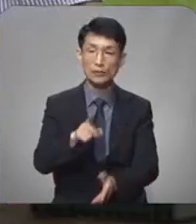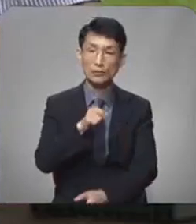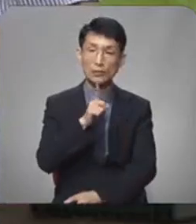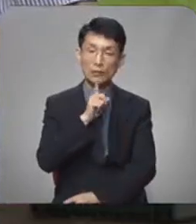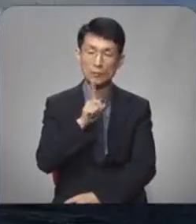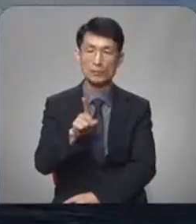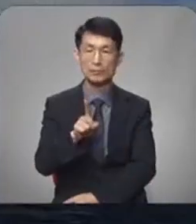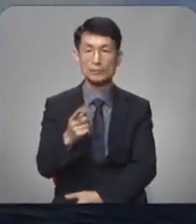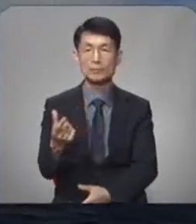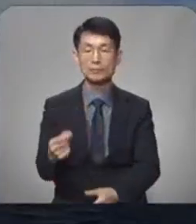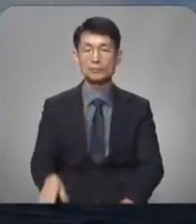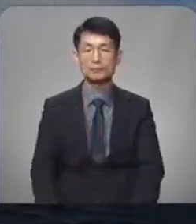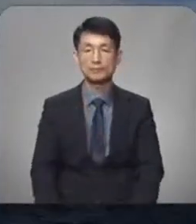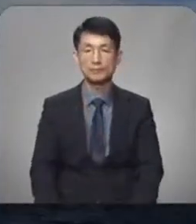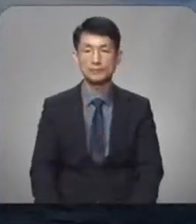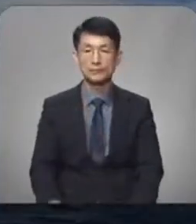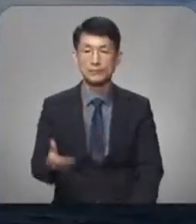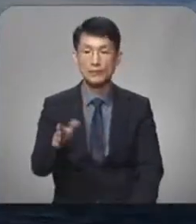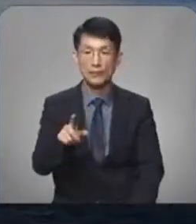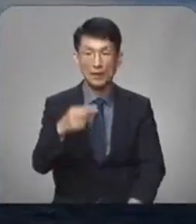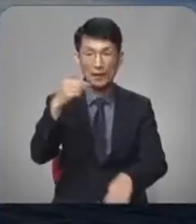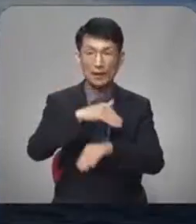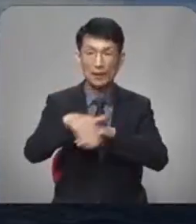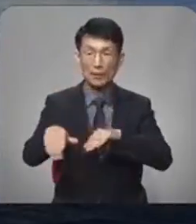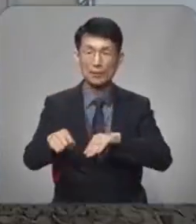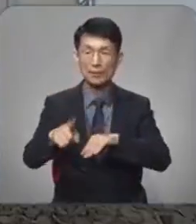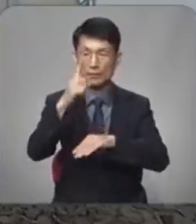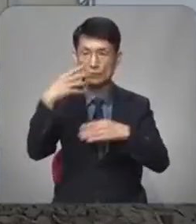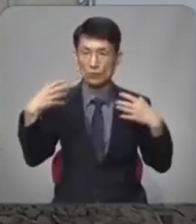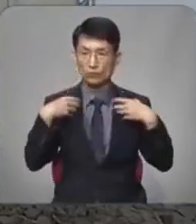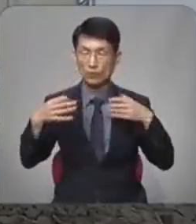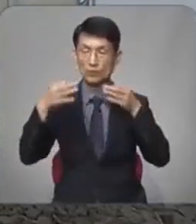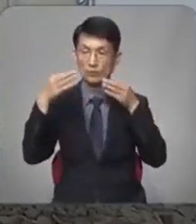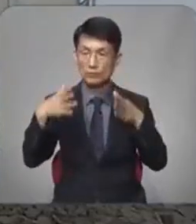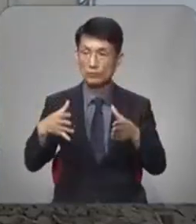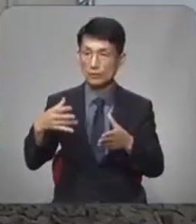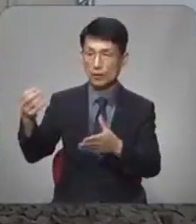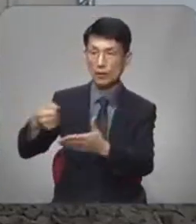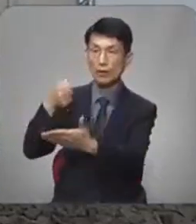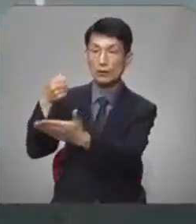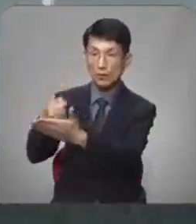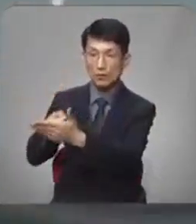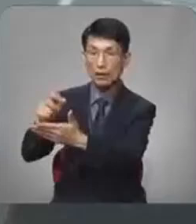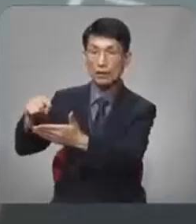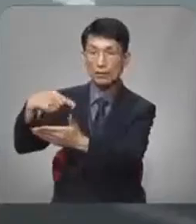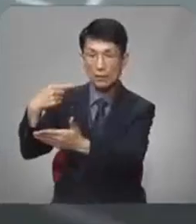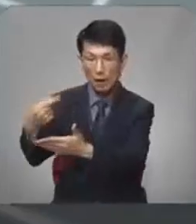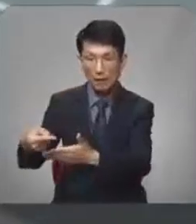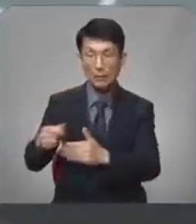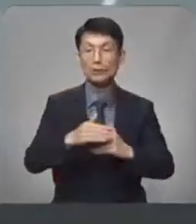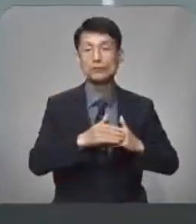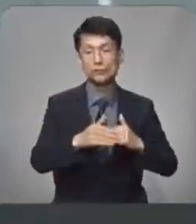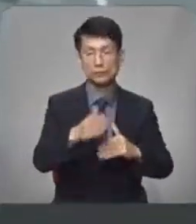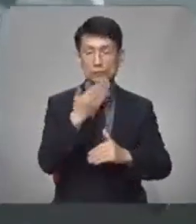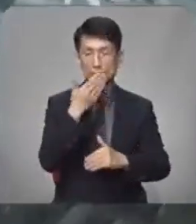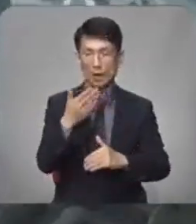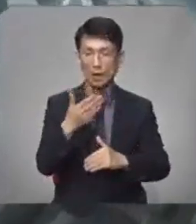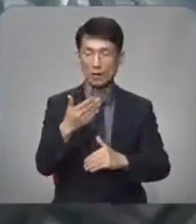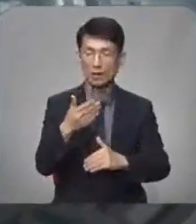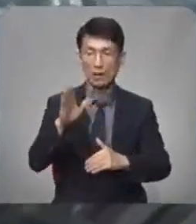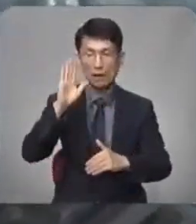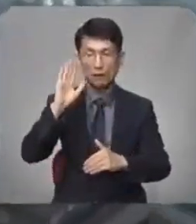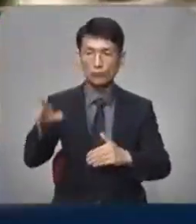보고 있습니다 다만 이런 계획들은 중앙투자심사 통과를 전제로 하는만큼 일단 오는 9월로